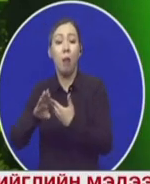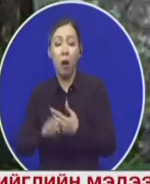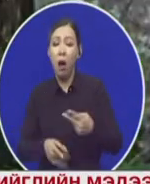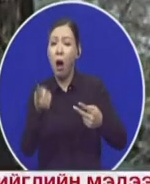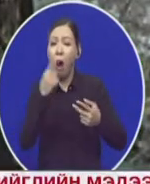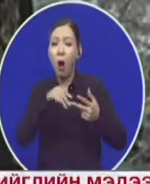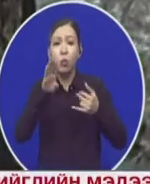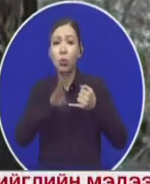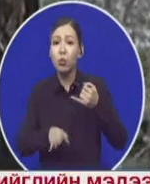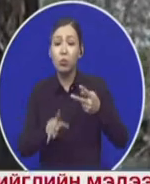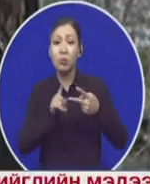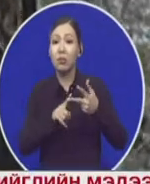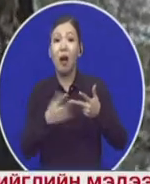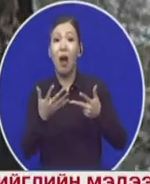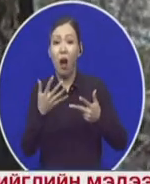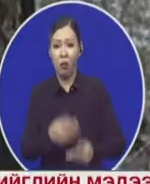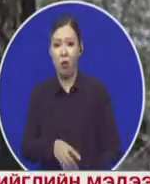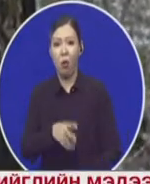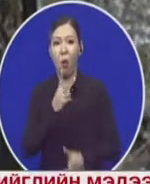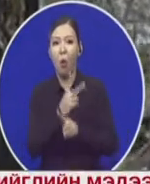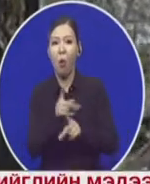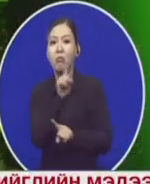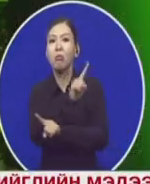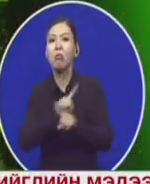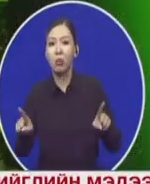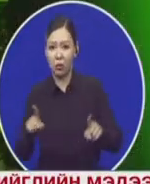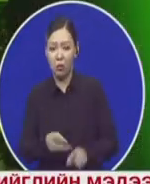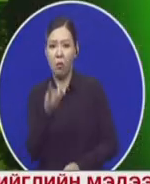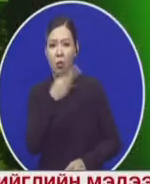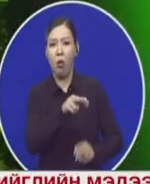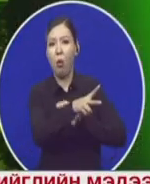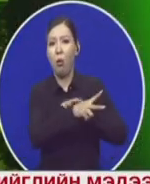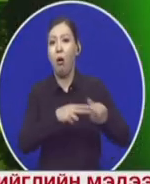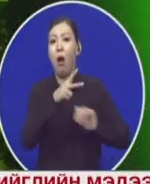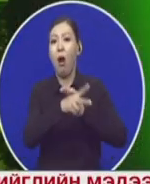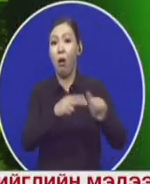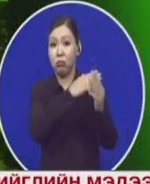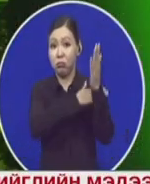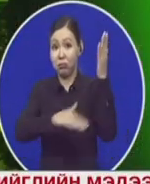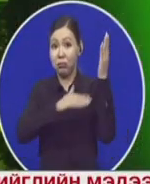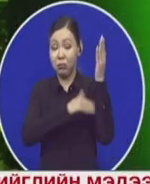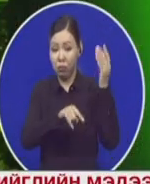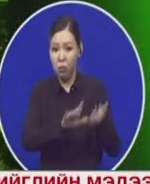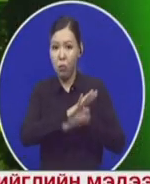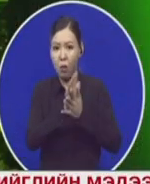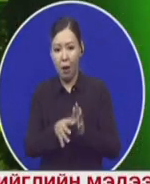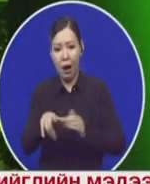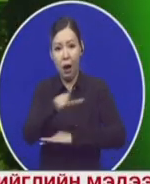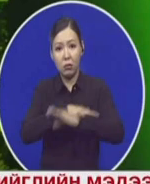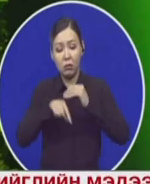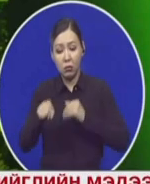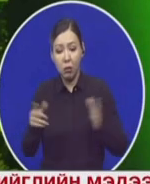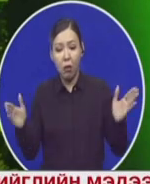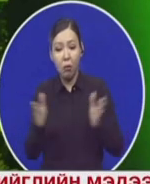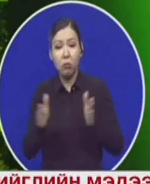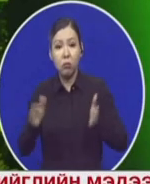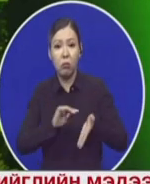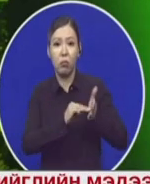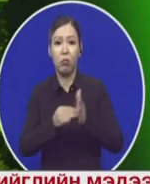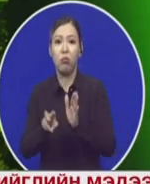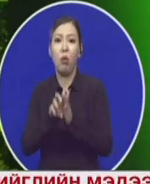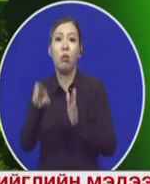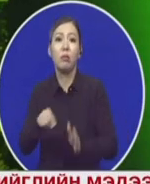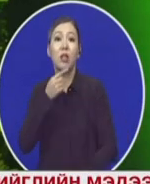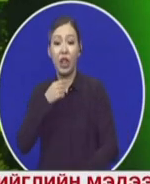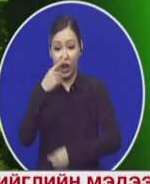тий. Мод бэлтгэсэн талбай хэмжээг бол нарийн тооцож гаргахад хэцүү яагаад вэхээр жилдээ нэг удаа ойн сангийнхаа мэдээ нэгтгэж